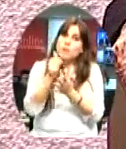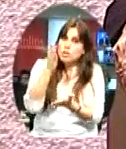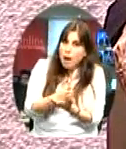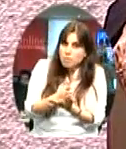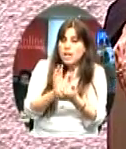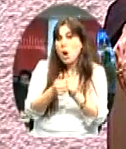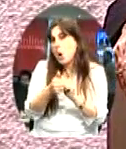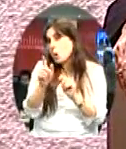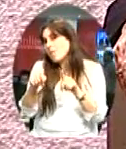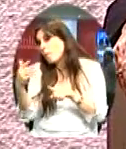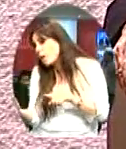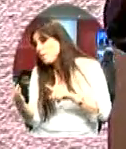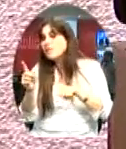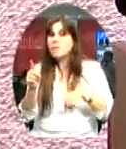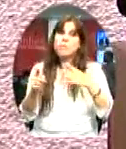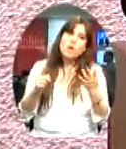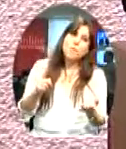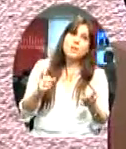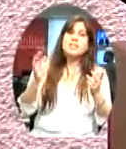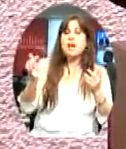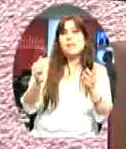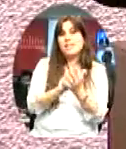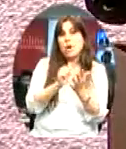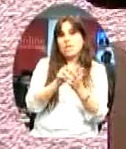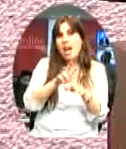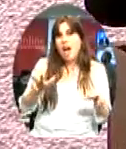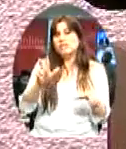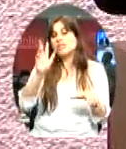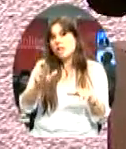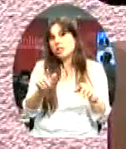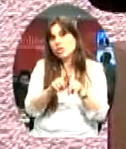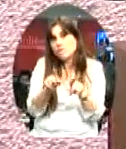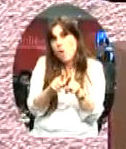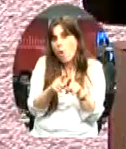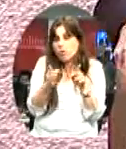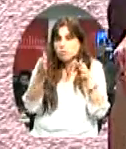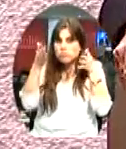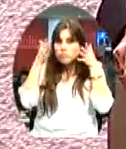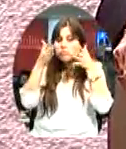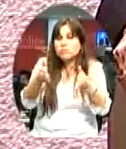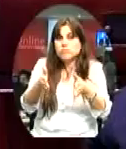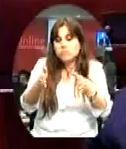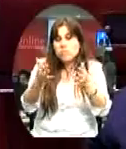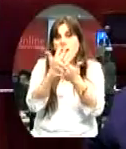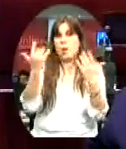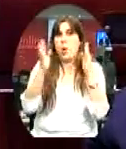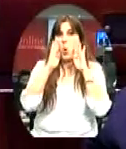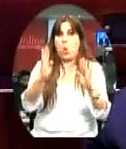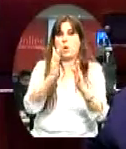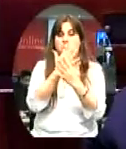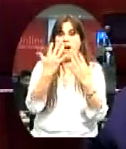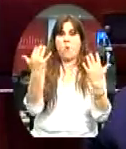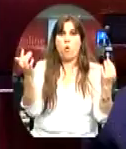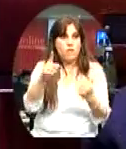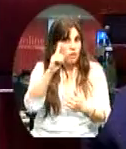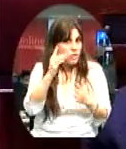פה ולפעמים שם. גם לעיתון הארץ יש קו מערכתי מאוד מאוד מאוד ברור. ואתה יודע